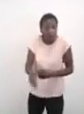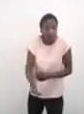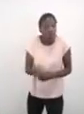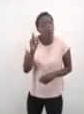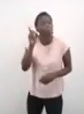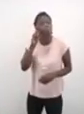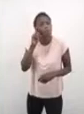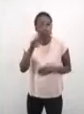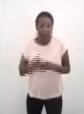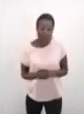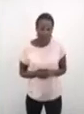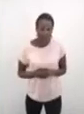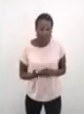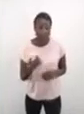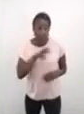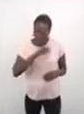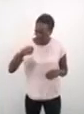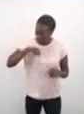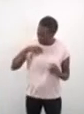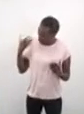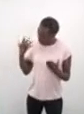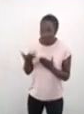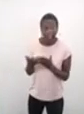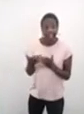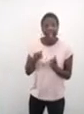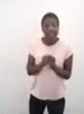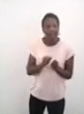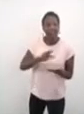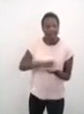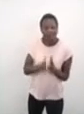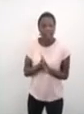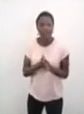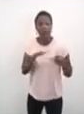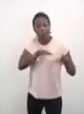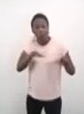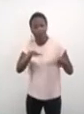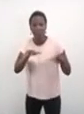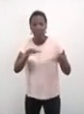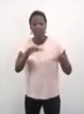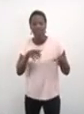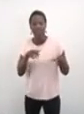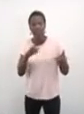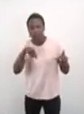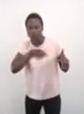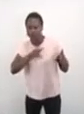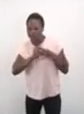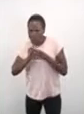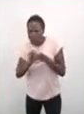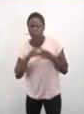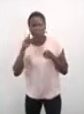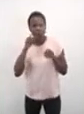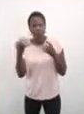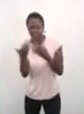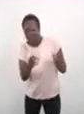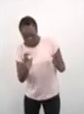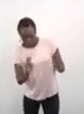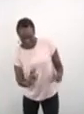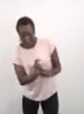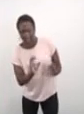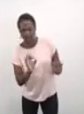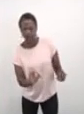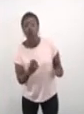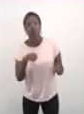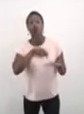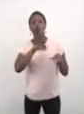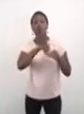raison? Parce que nous nous battons avec les associations et les collectivités territoriales pour stabiliser les effectifs. Nous avons fait mettre dans les fiches de poste